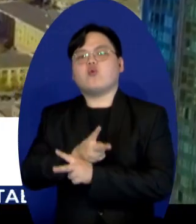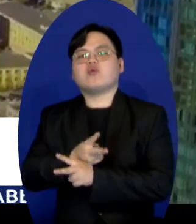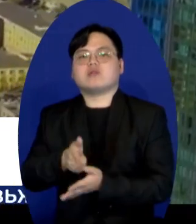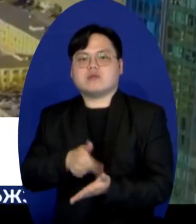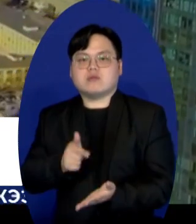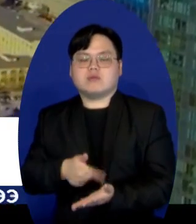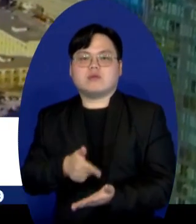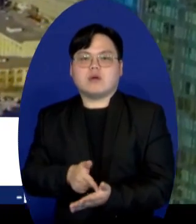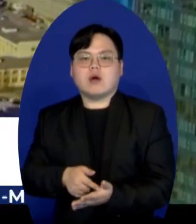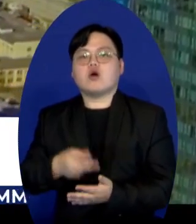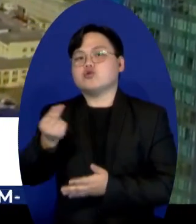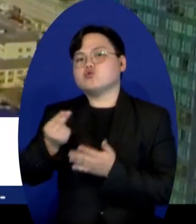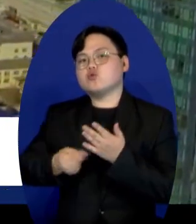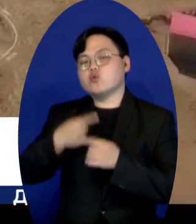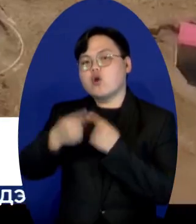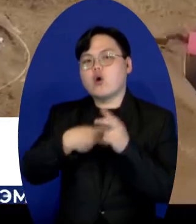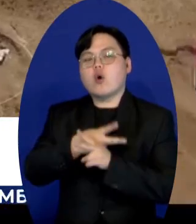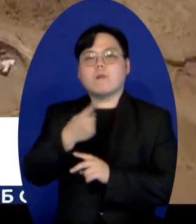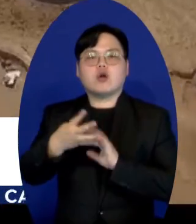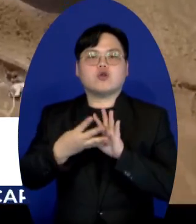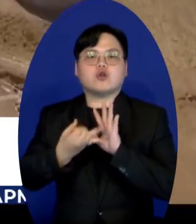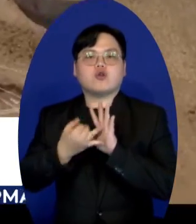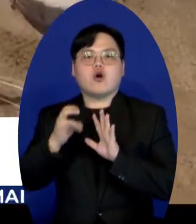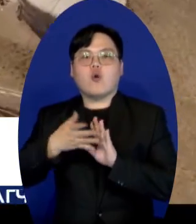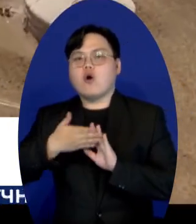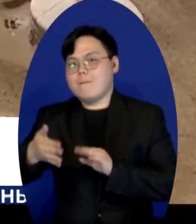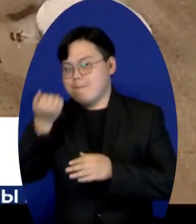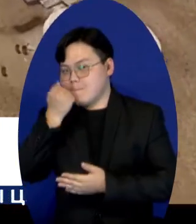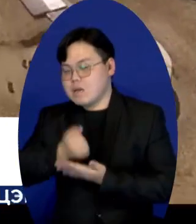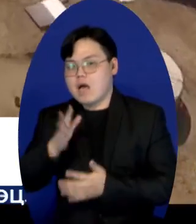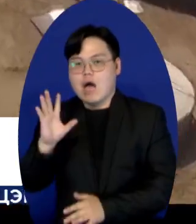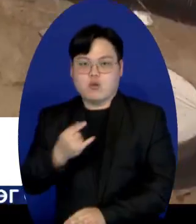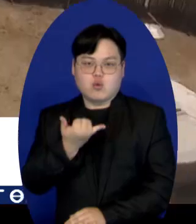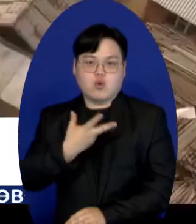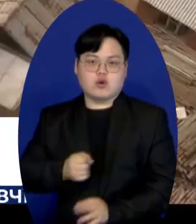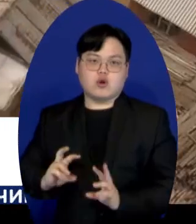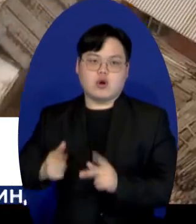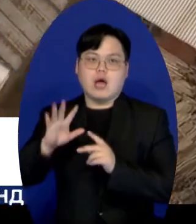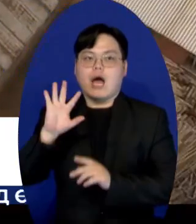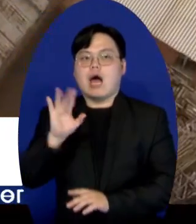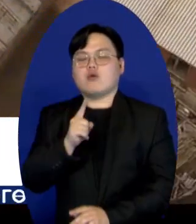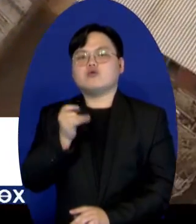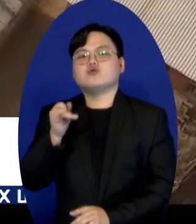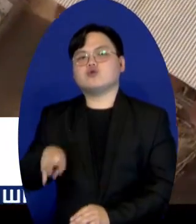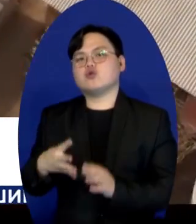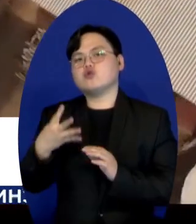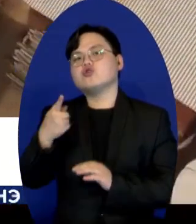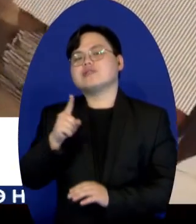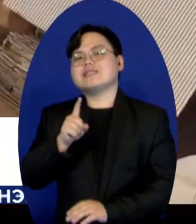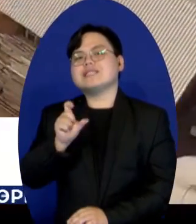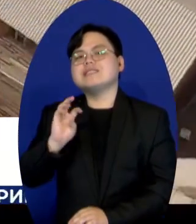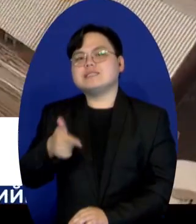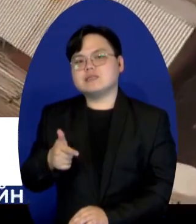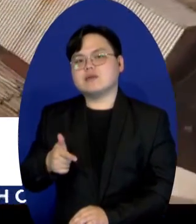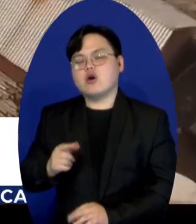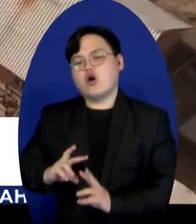Геодез зураг зүйн тухай хуулийг 1997 онд батснаас хойш 11 удаа нэмэлт өөрчлөлт оруулж 11 зүйл 41 хэсэг заалт өөрчлөгдөн 2 хэсэг